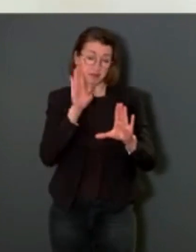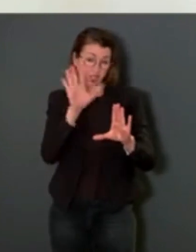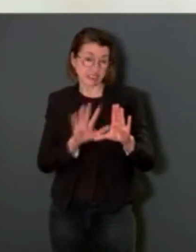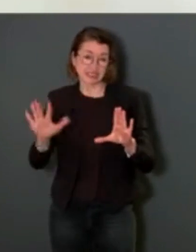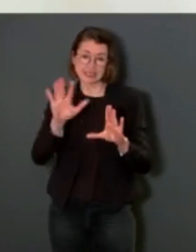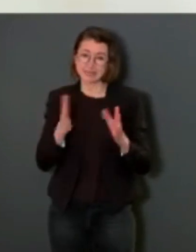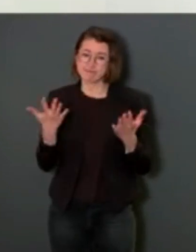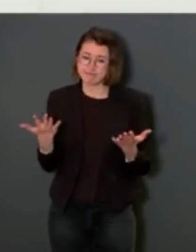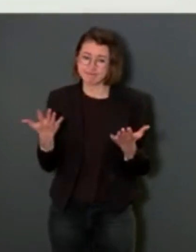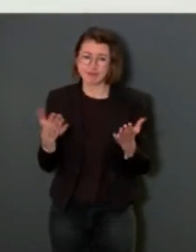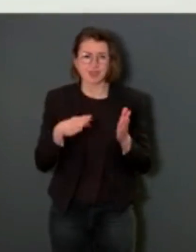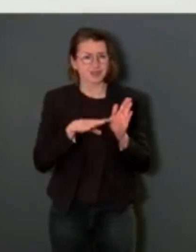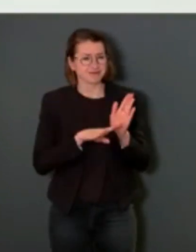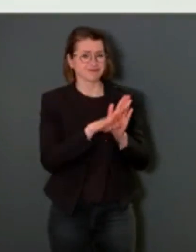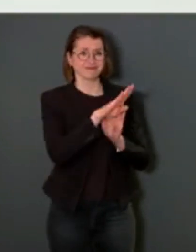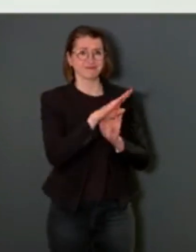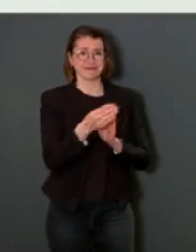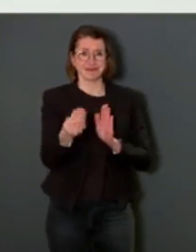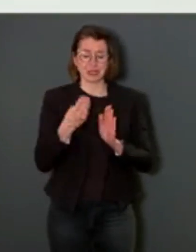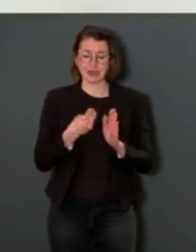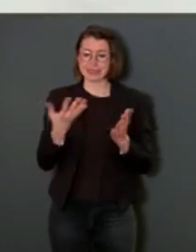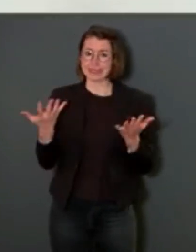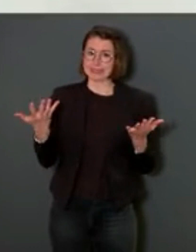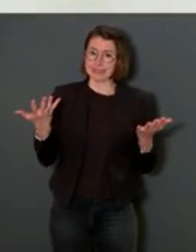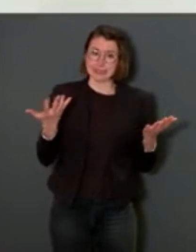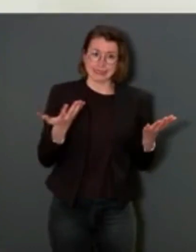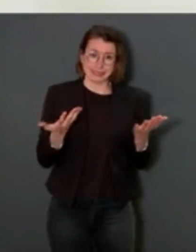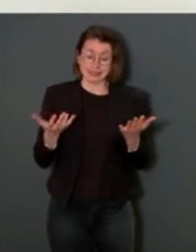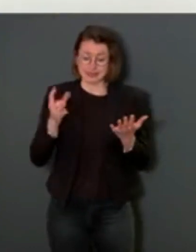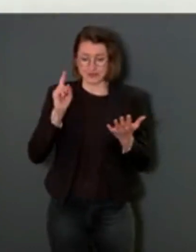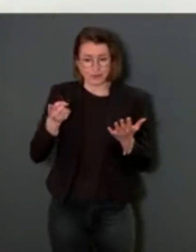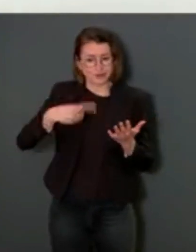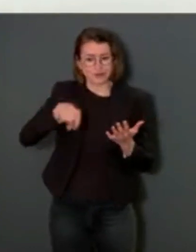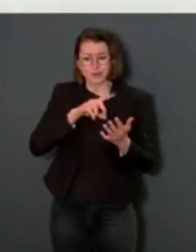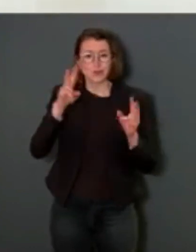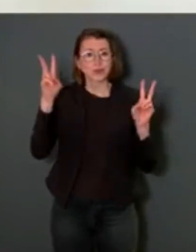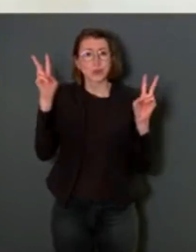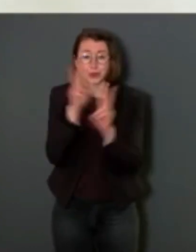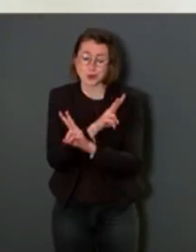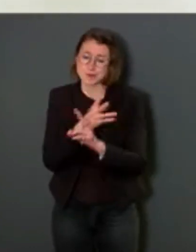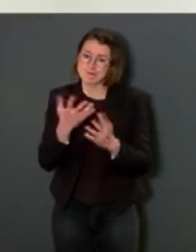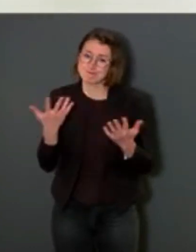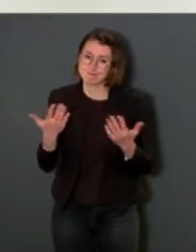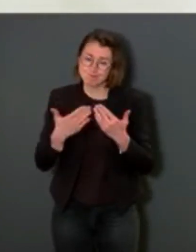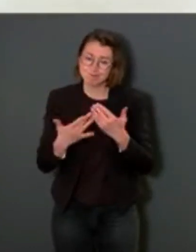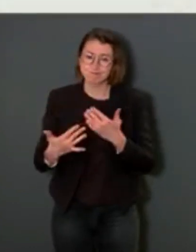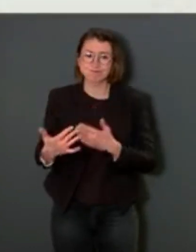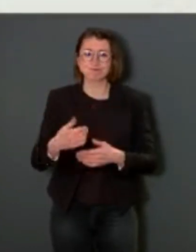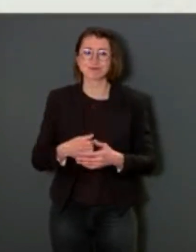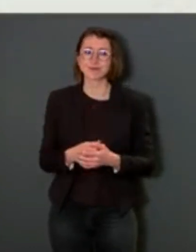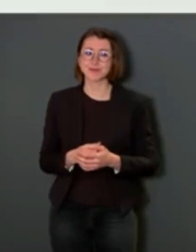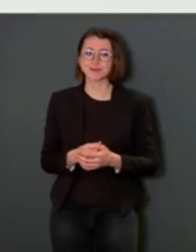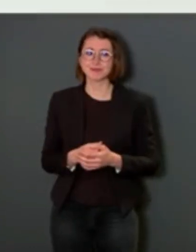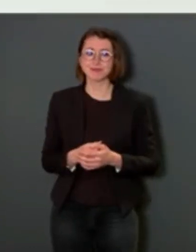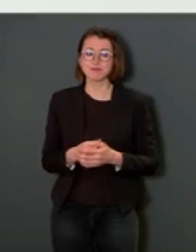oblige à une très grande prudence. Surtout qu'on sait que ces variants sont beaucoup